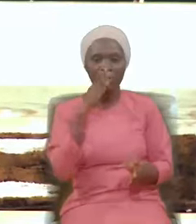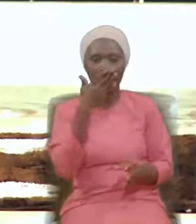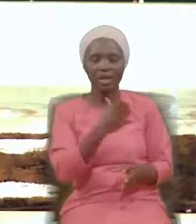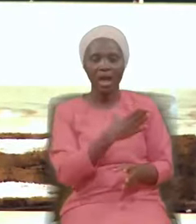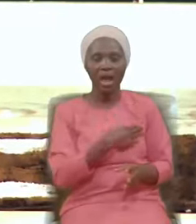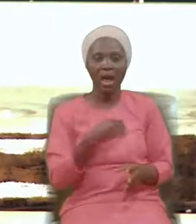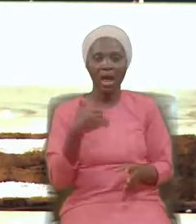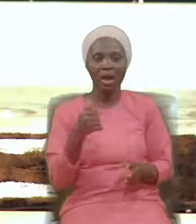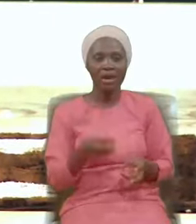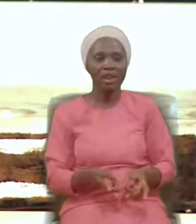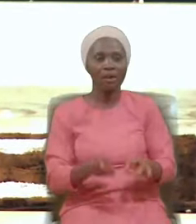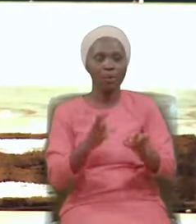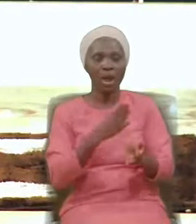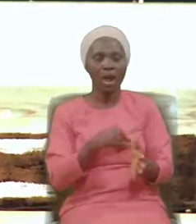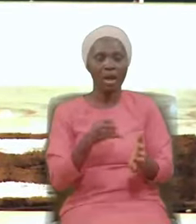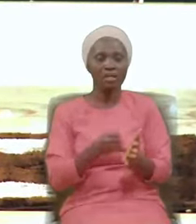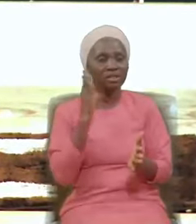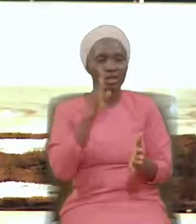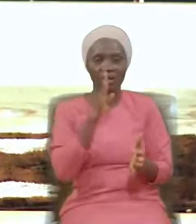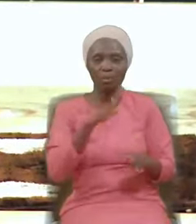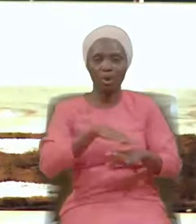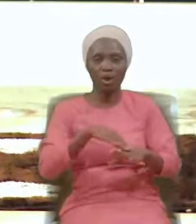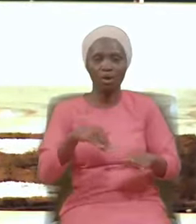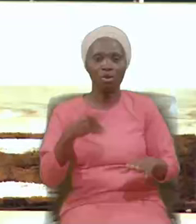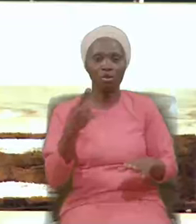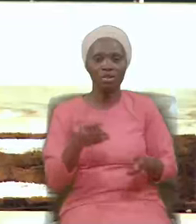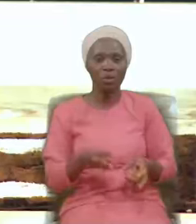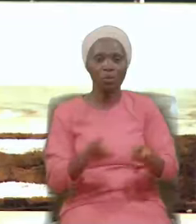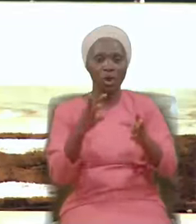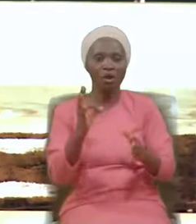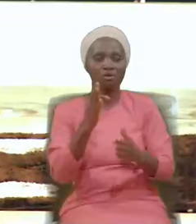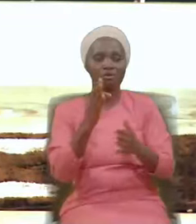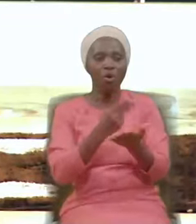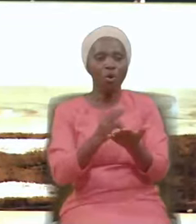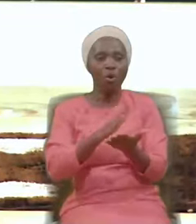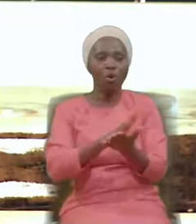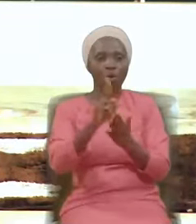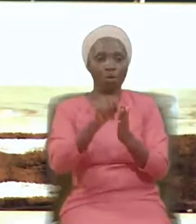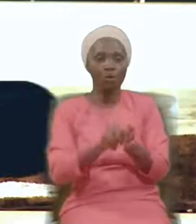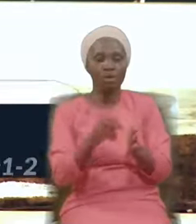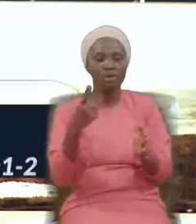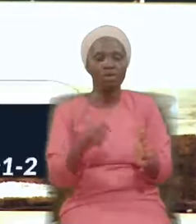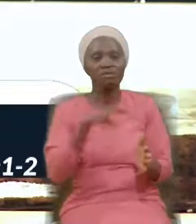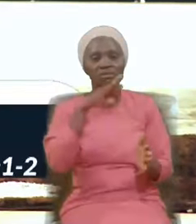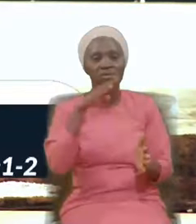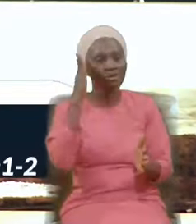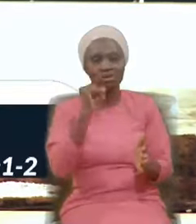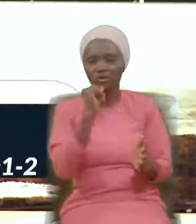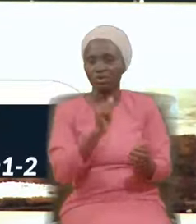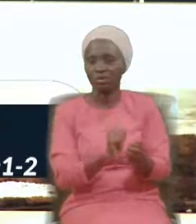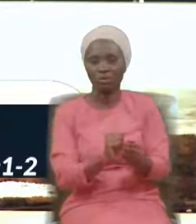une route qu'on appellera la voie sainte. Nul impur n'y